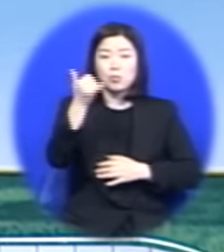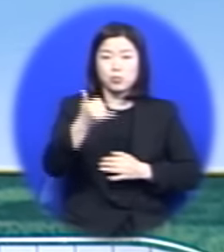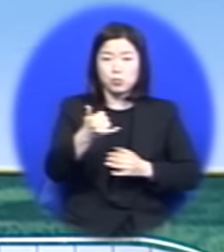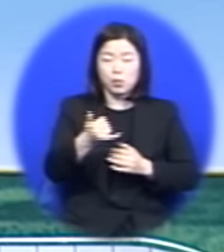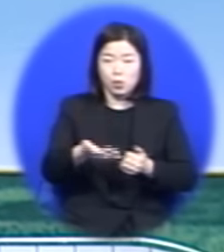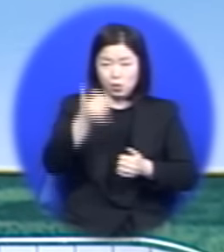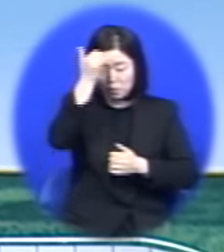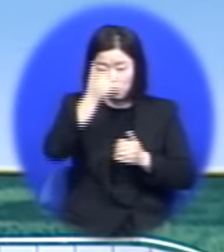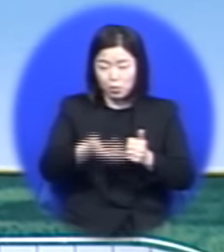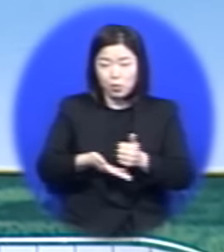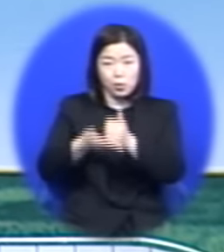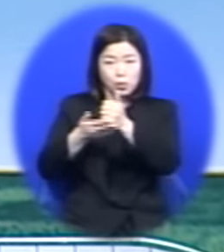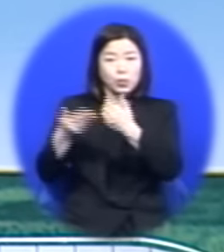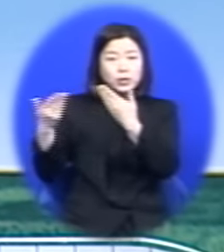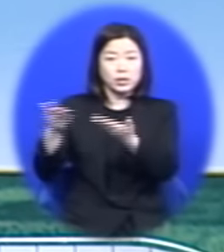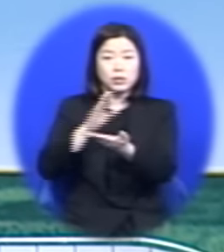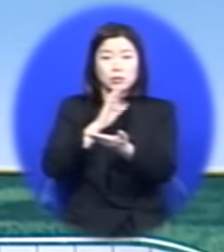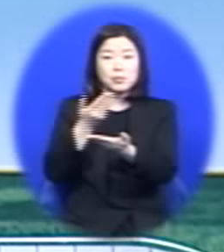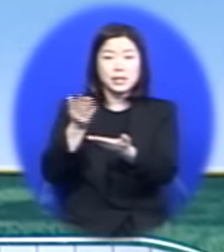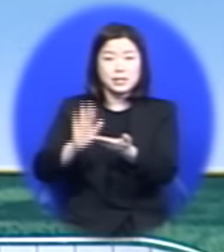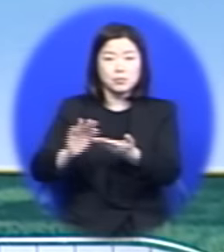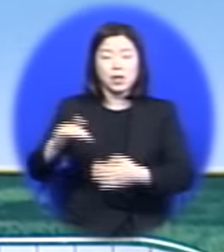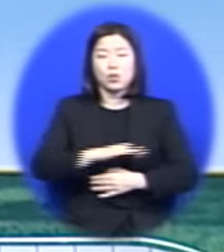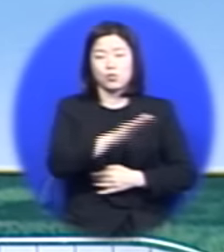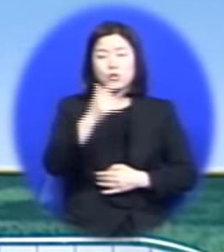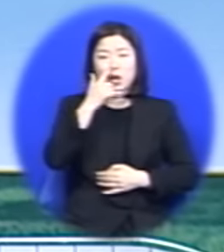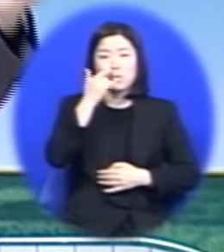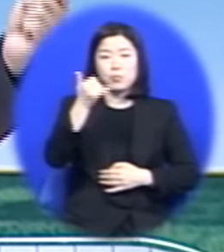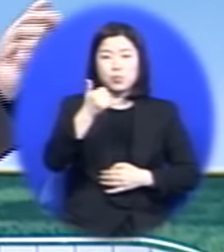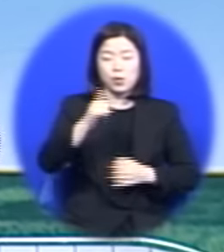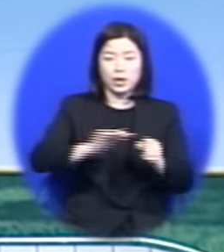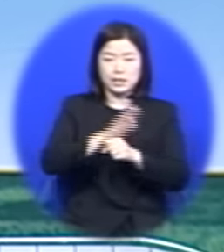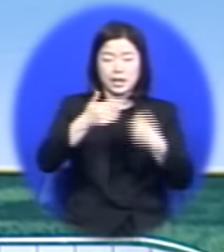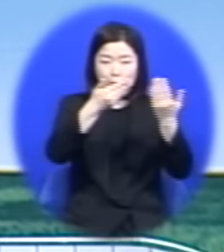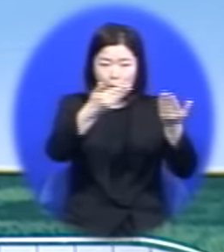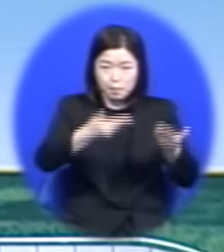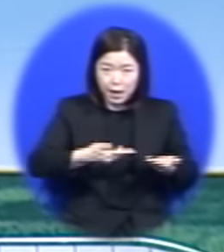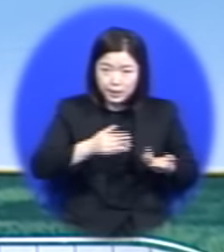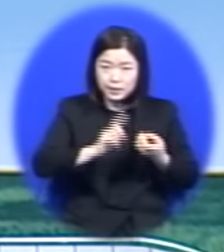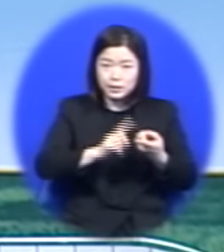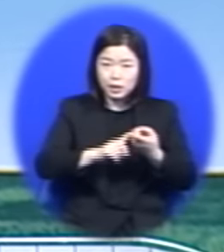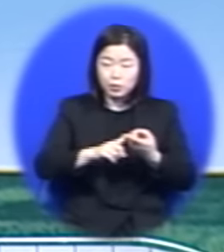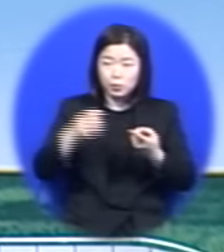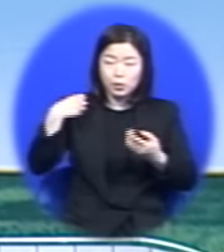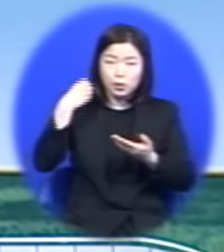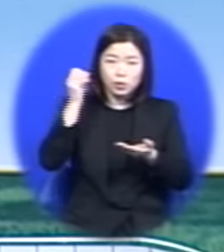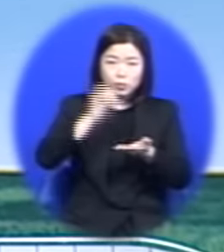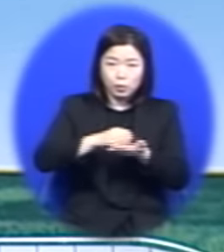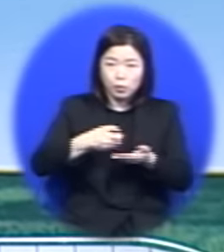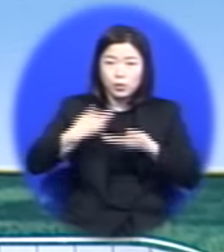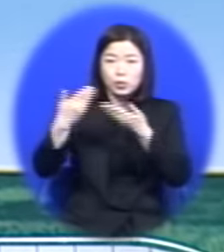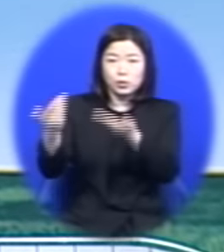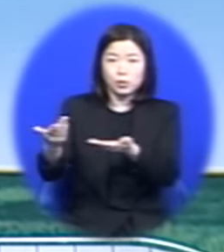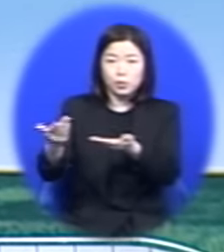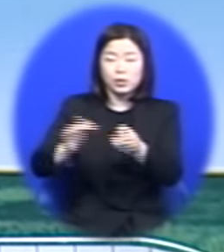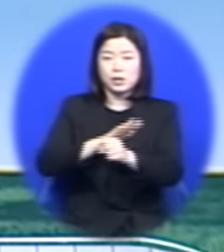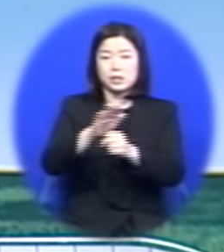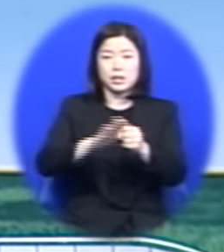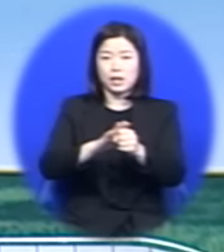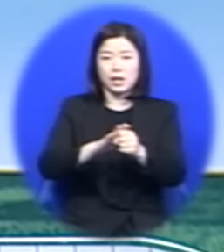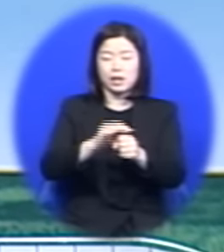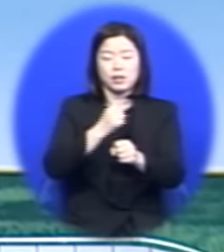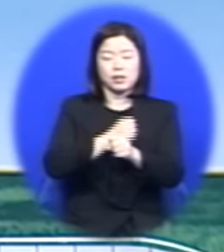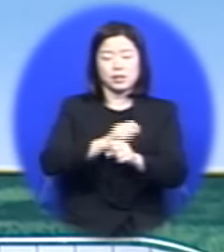하지만 우리가 부모님의 사랑을 받은 대로 빚 돌려 갚는 식으로 그렇게 사랑할 수 없습니다.